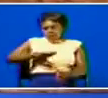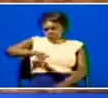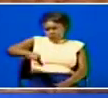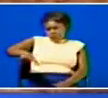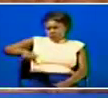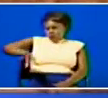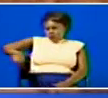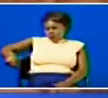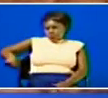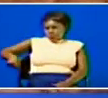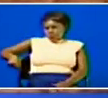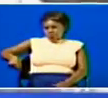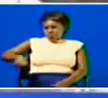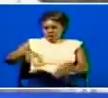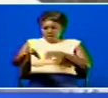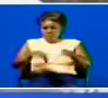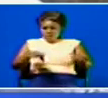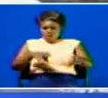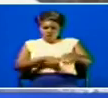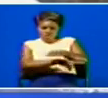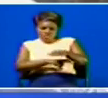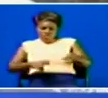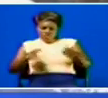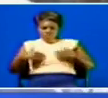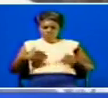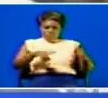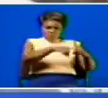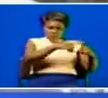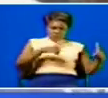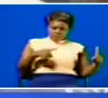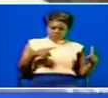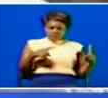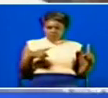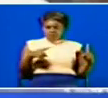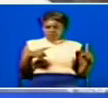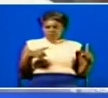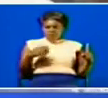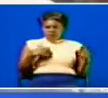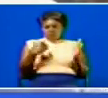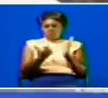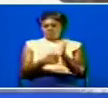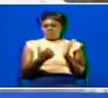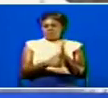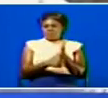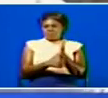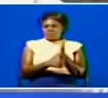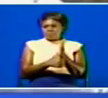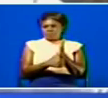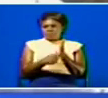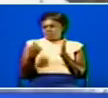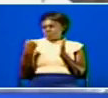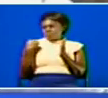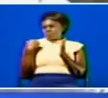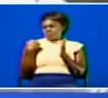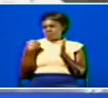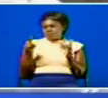yaliyopo. Mfugo inaibwa, watu na wawa, tuko shida upande hiyo. Juzi pia